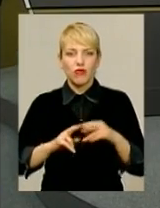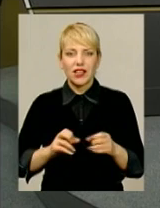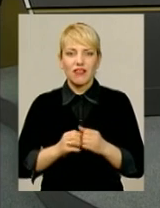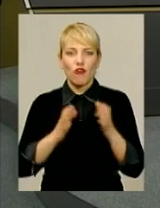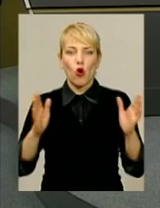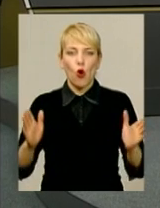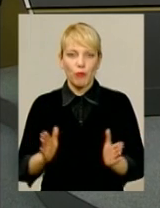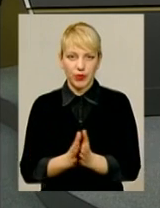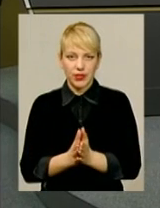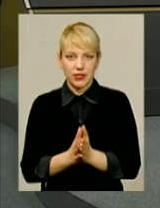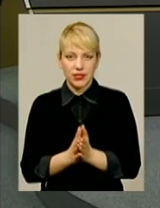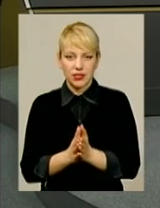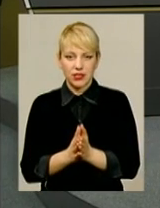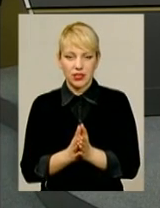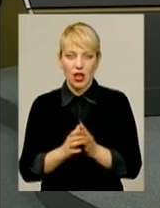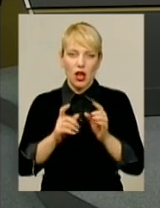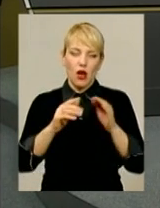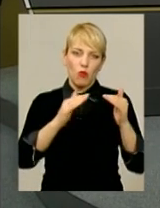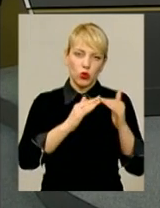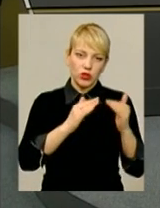об'єкти і будівлі. Ну і